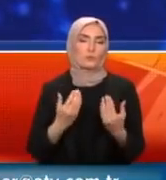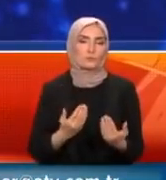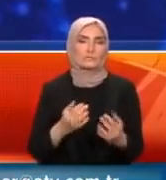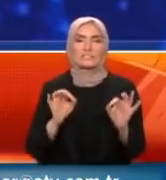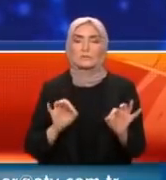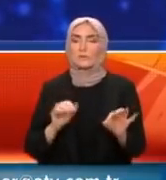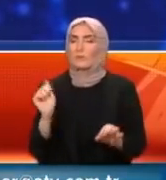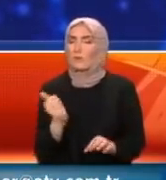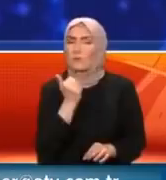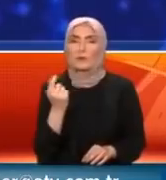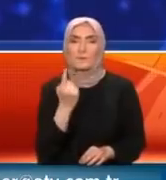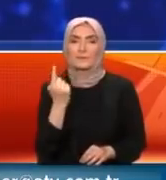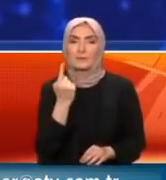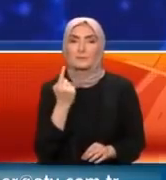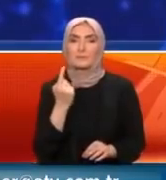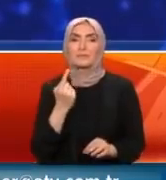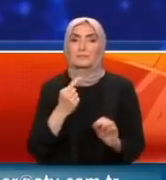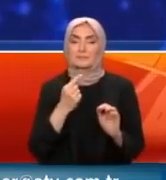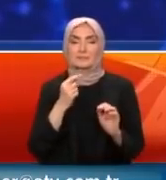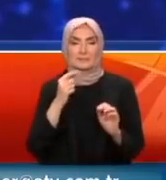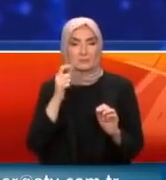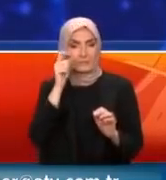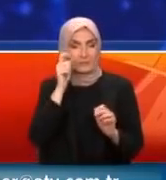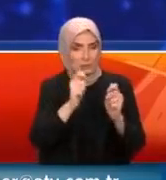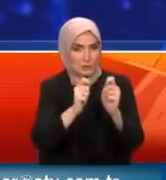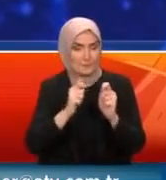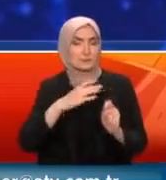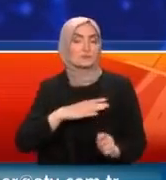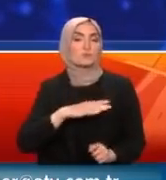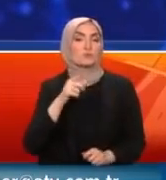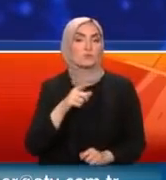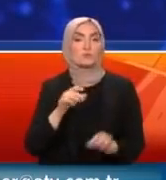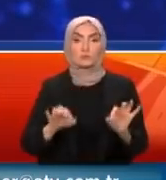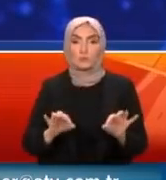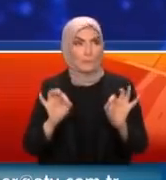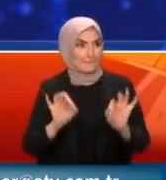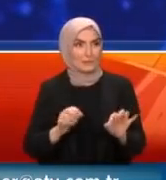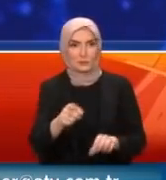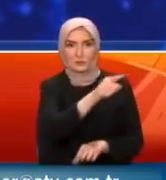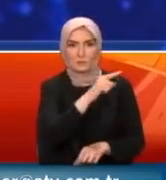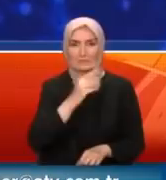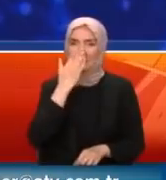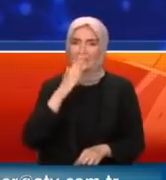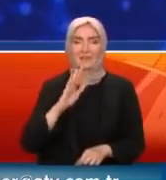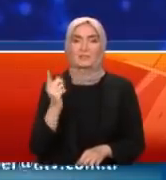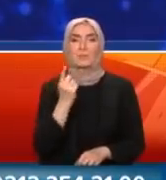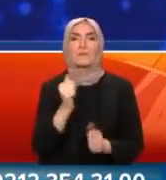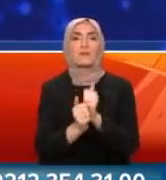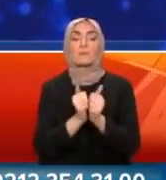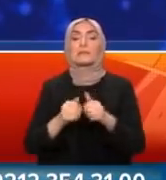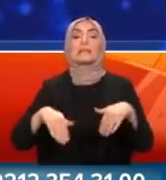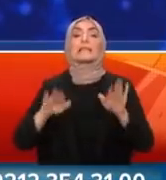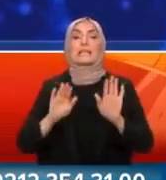Bugün inşaatına başlayacağımız sadece bir fabrika değildir burası